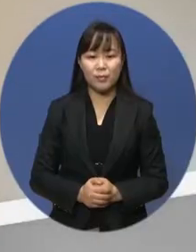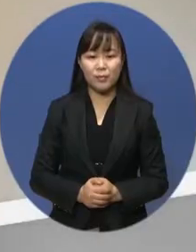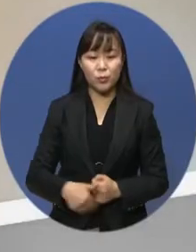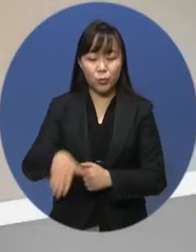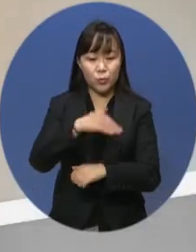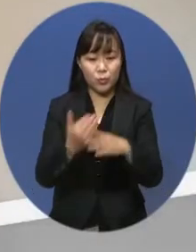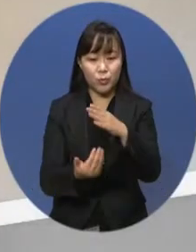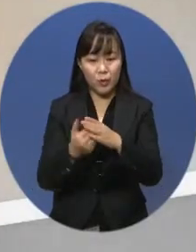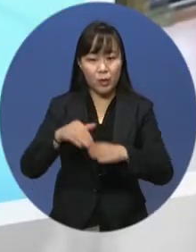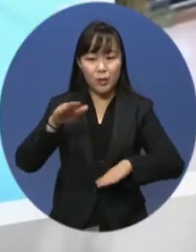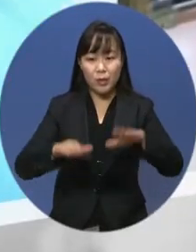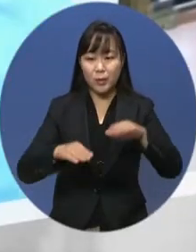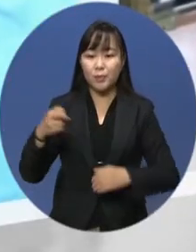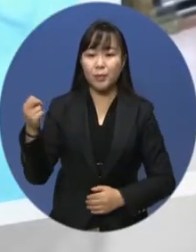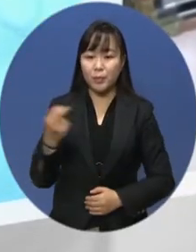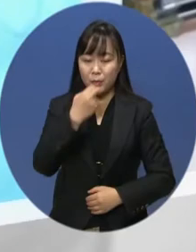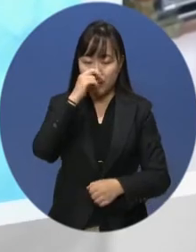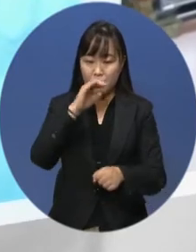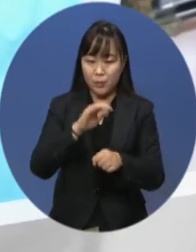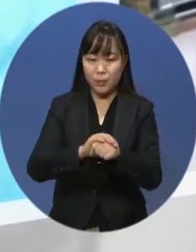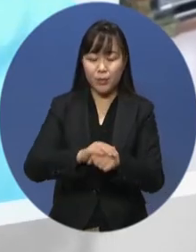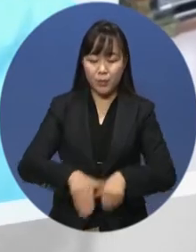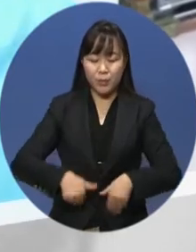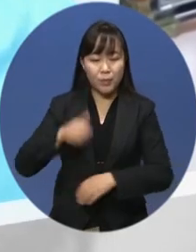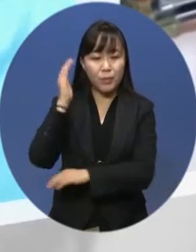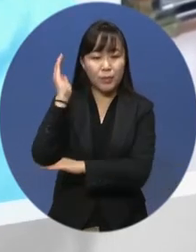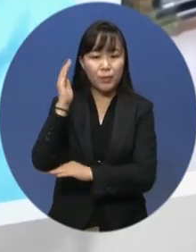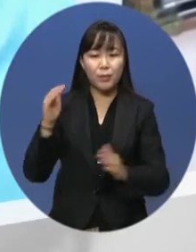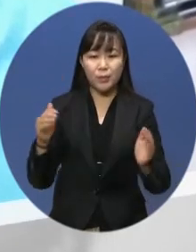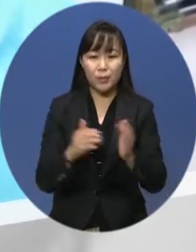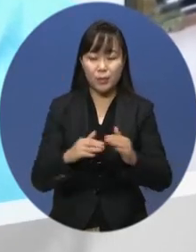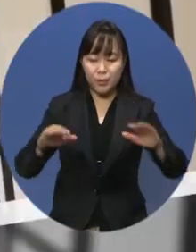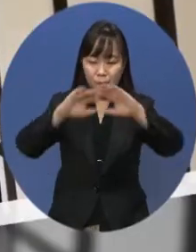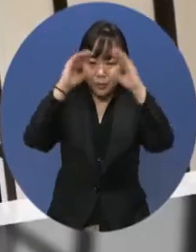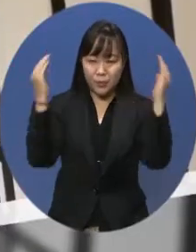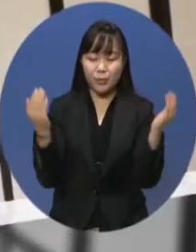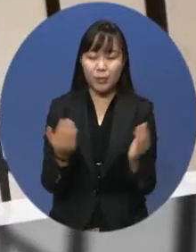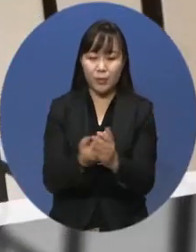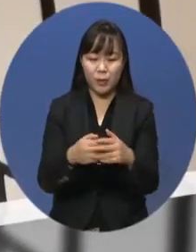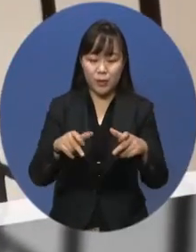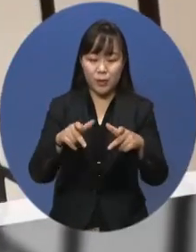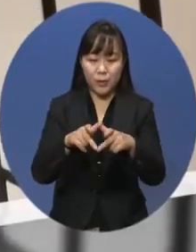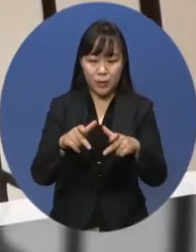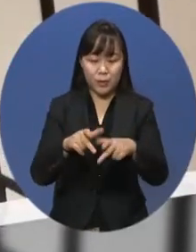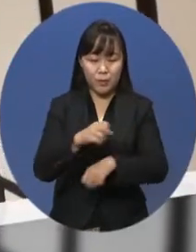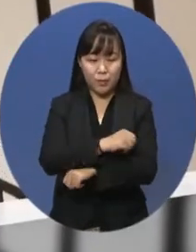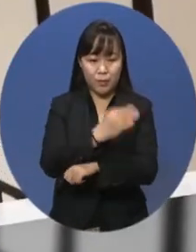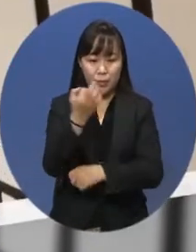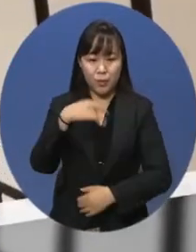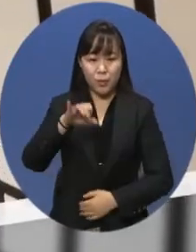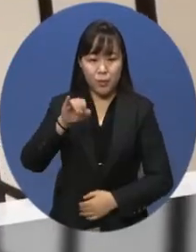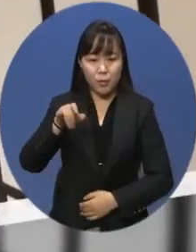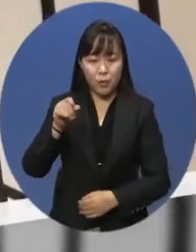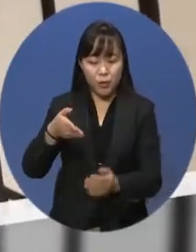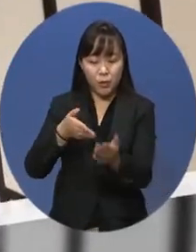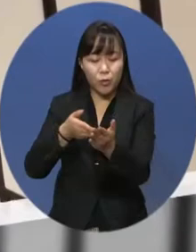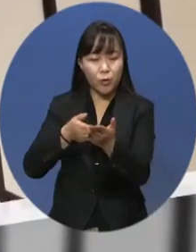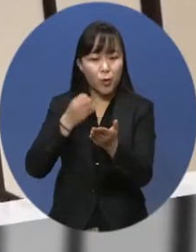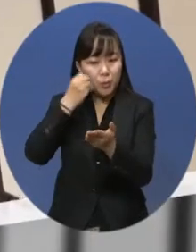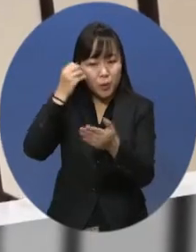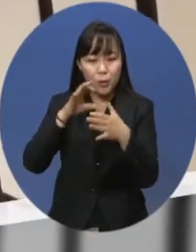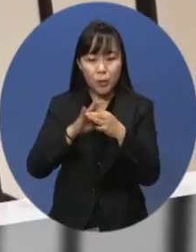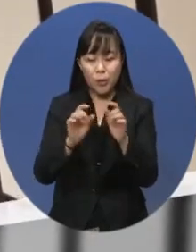우리 주변에서 일어나는 불공정한 사례부터 억울한 사연, 따뜻한 미담까지 장애인신문과 웰페어